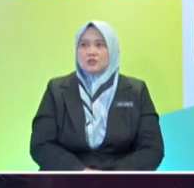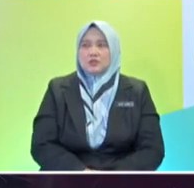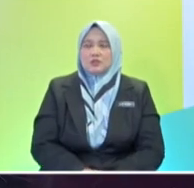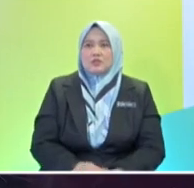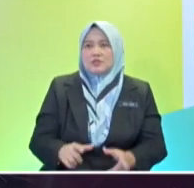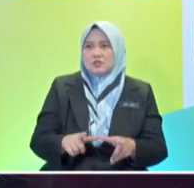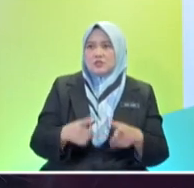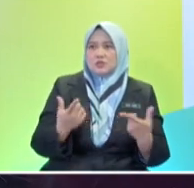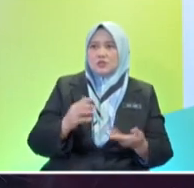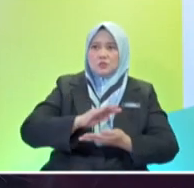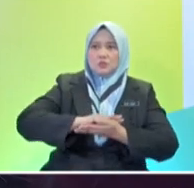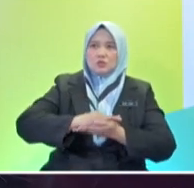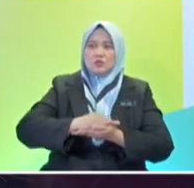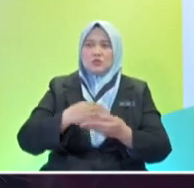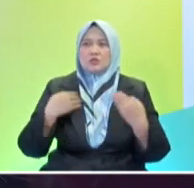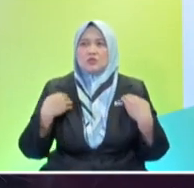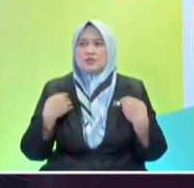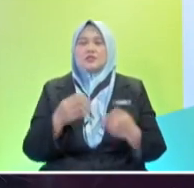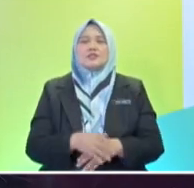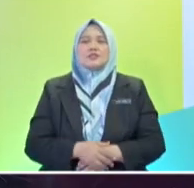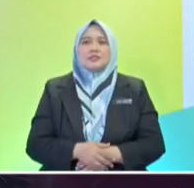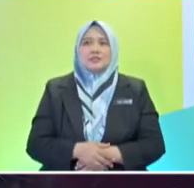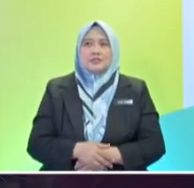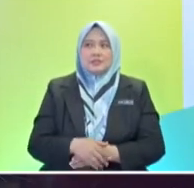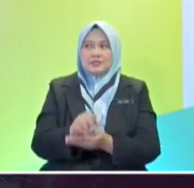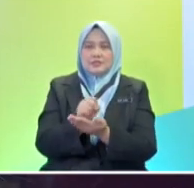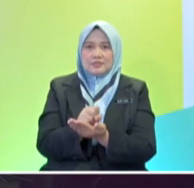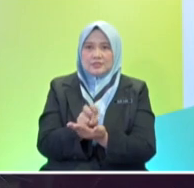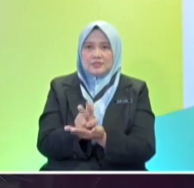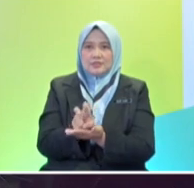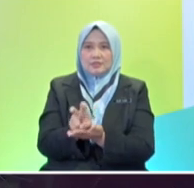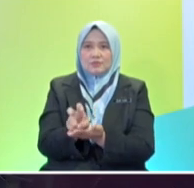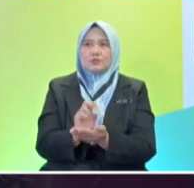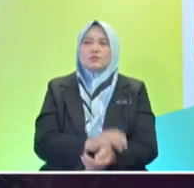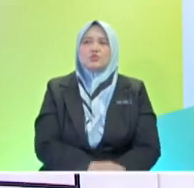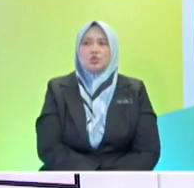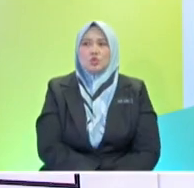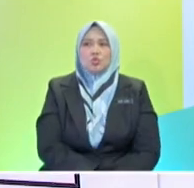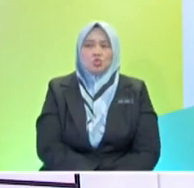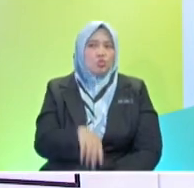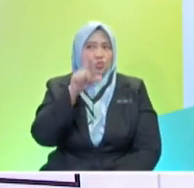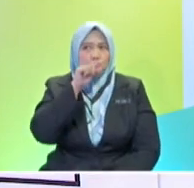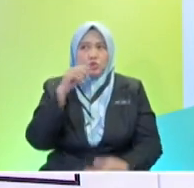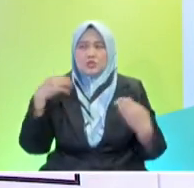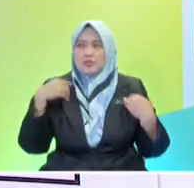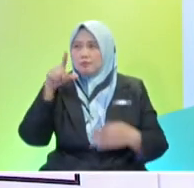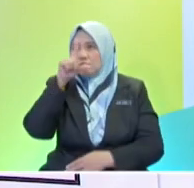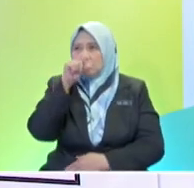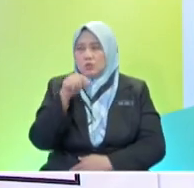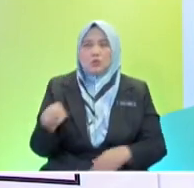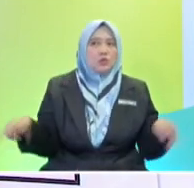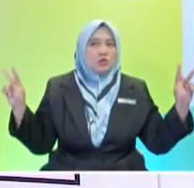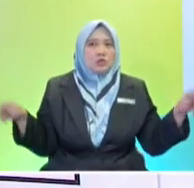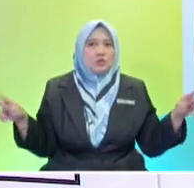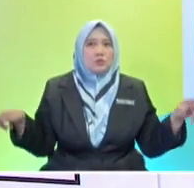kita boleh yang ada cengkerang? Seperti siput. Ya, betul. Okey, untuk burung ada paruh, kepak dan juga